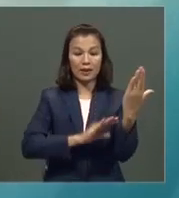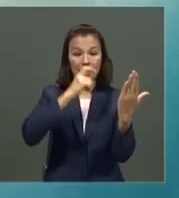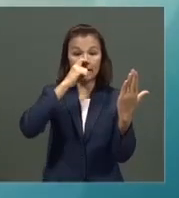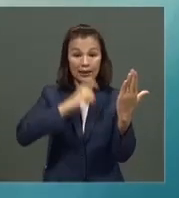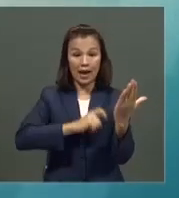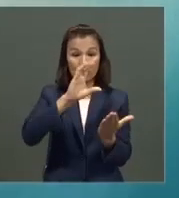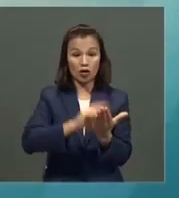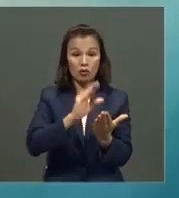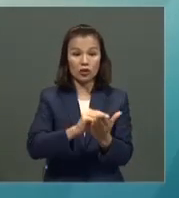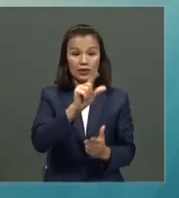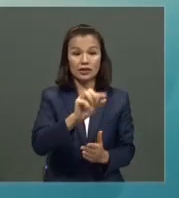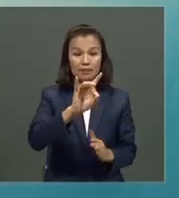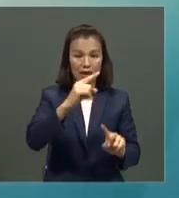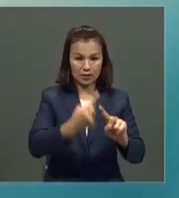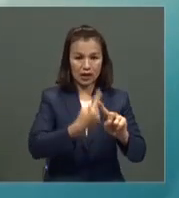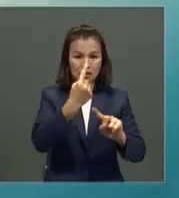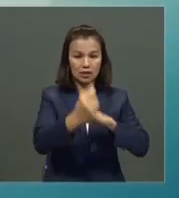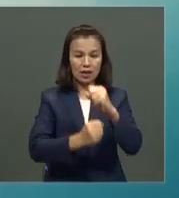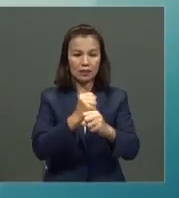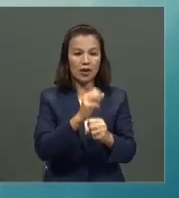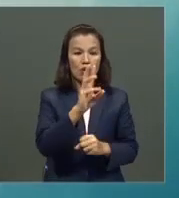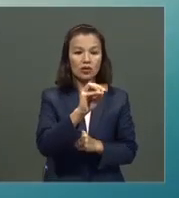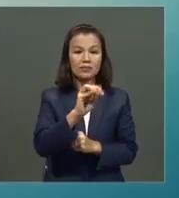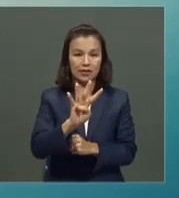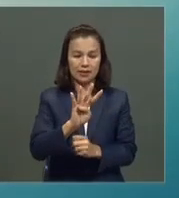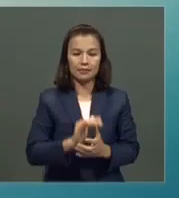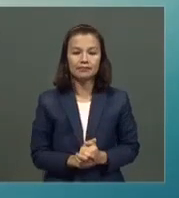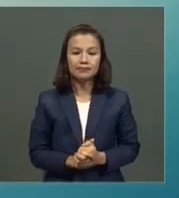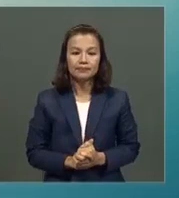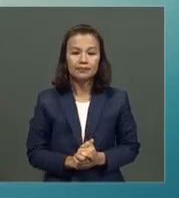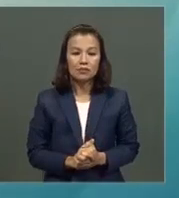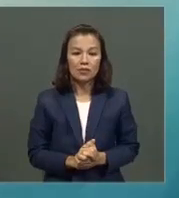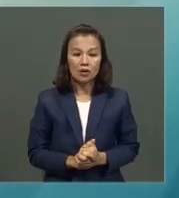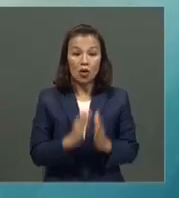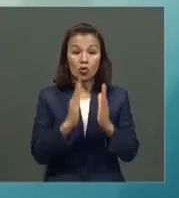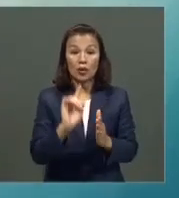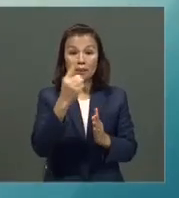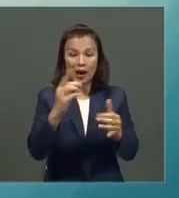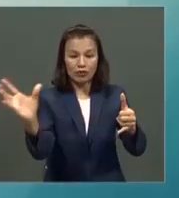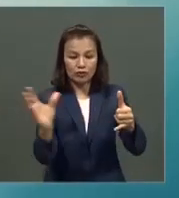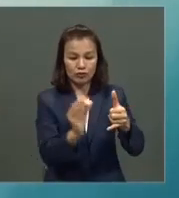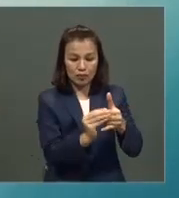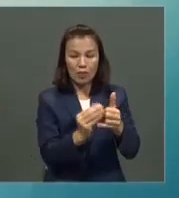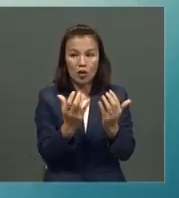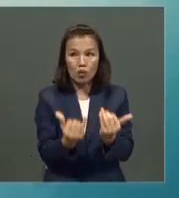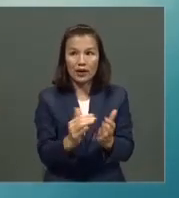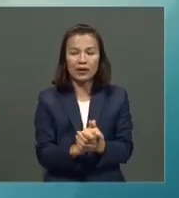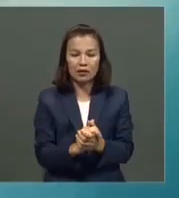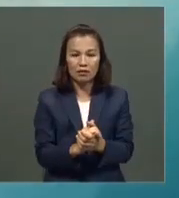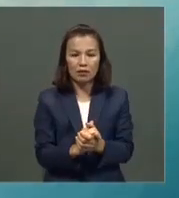ข้อมูล28มกราคม2564กันนิดนึงค่ะผู้ป่วยรายใหม่วันนี้นะคะเป็นบว